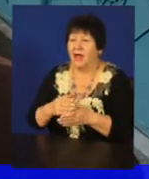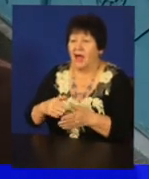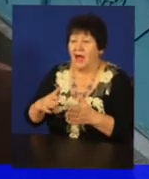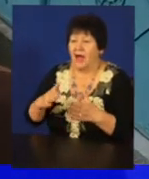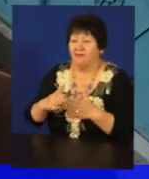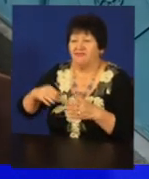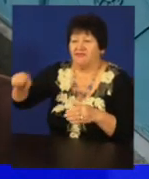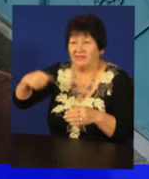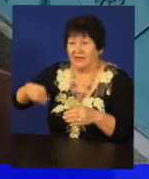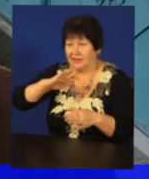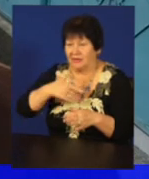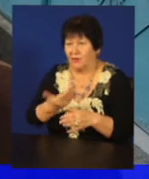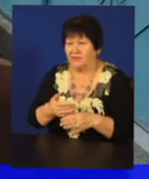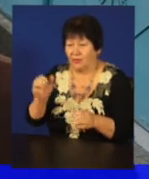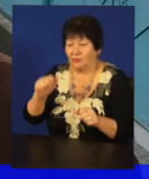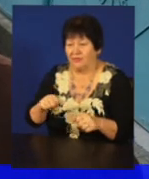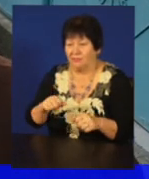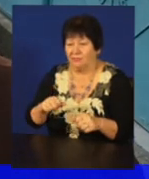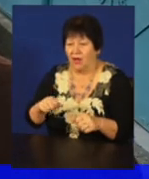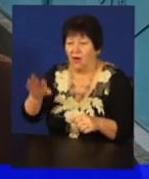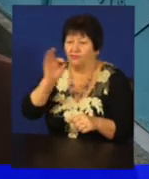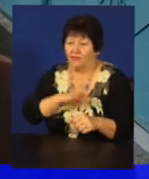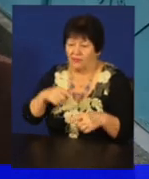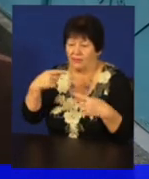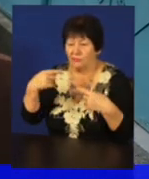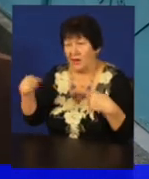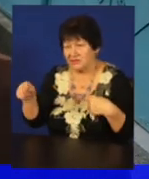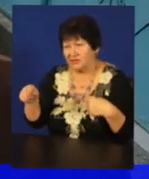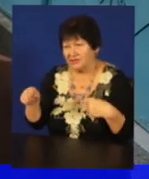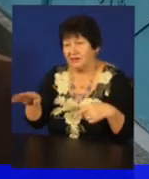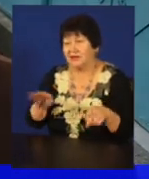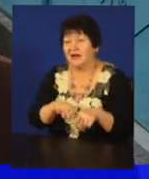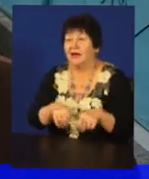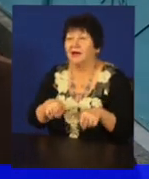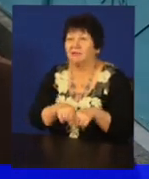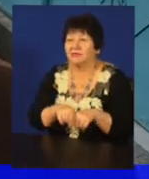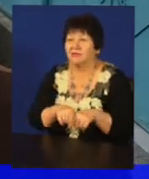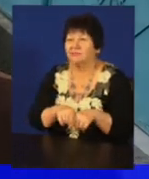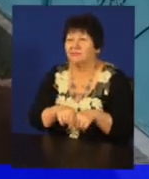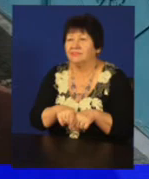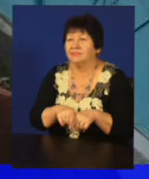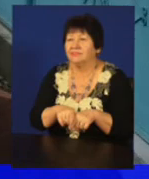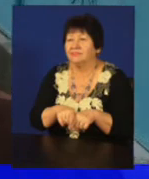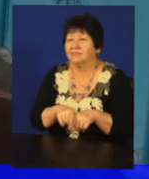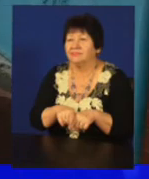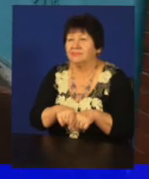fântânile noastre, le-am folosit pentru altceva, dar mai ales pentru